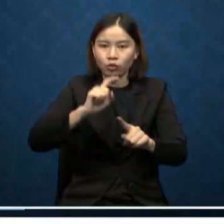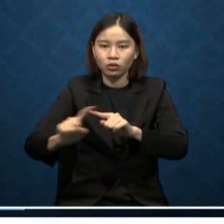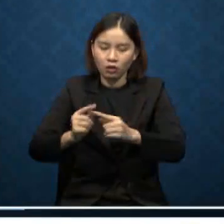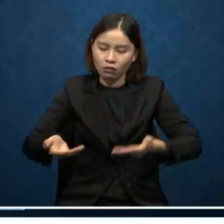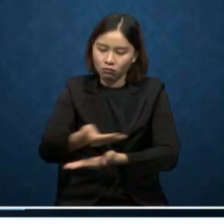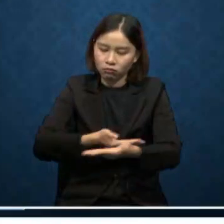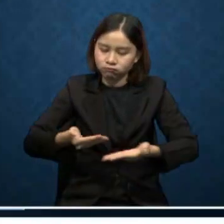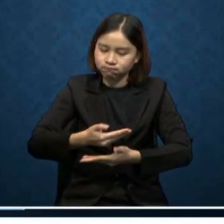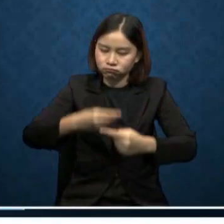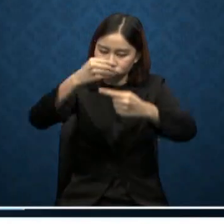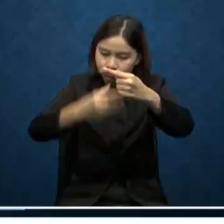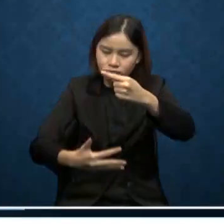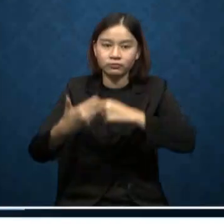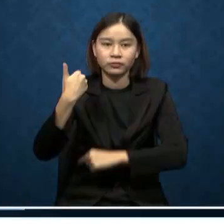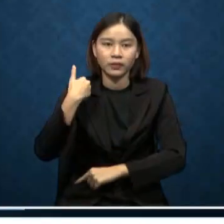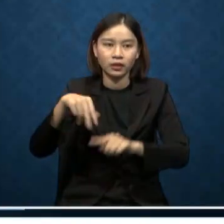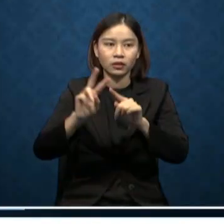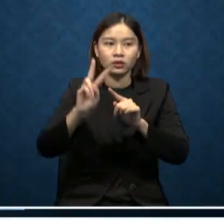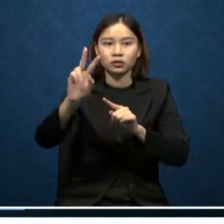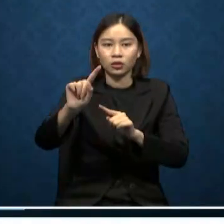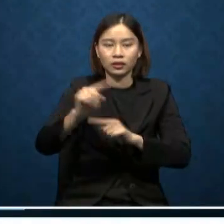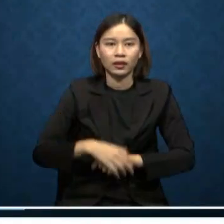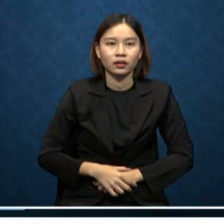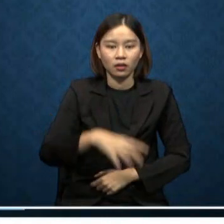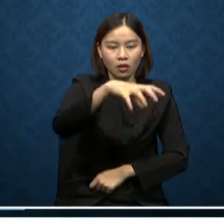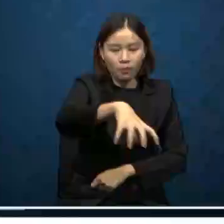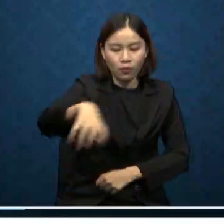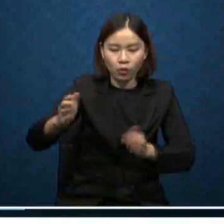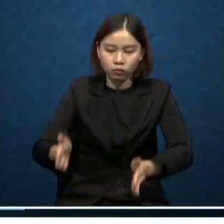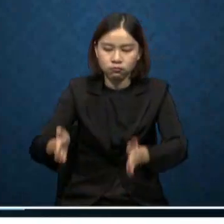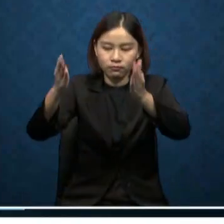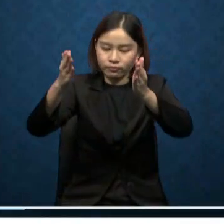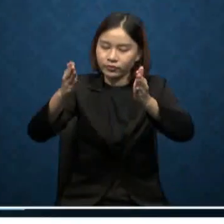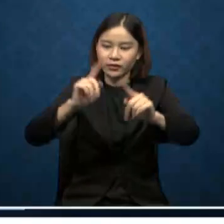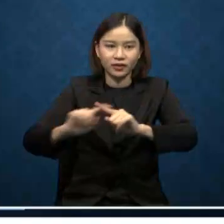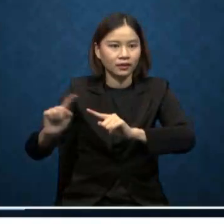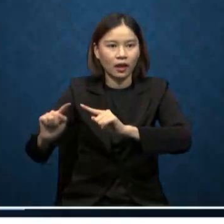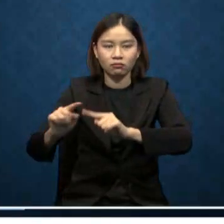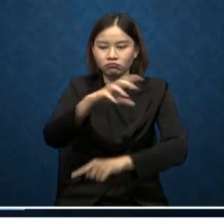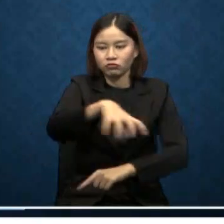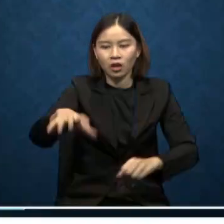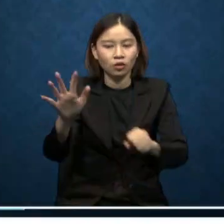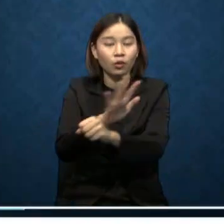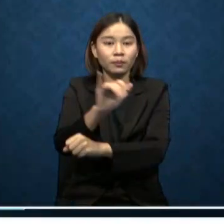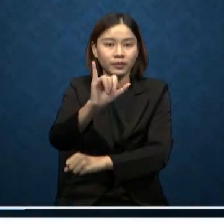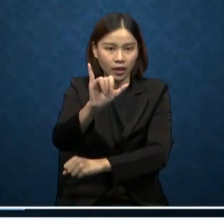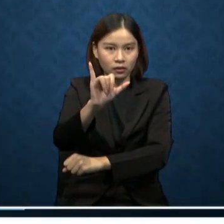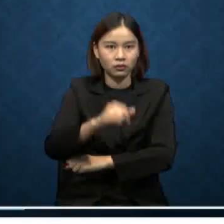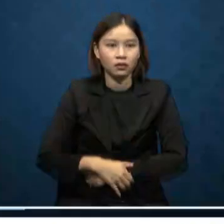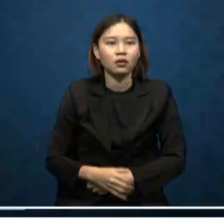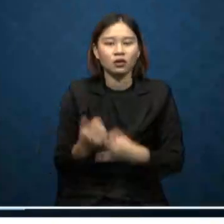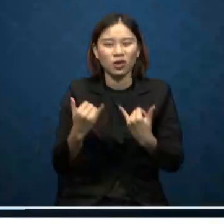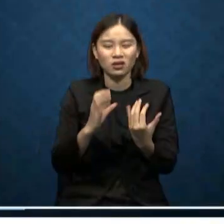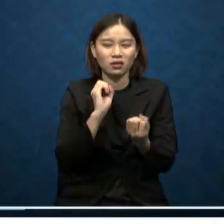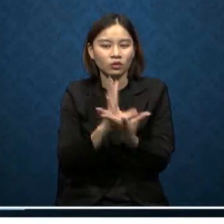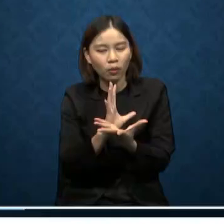ตองพิจราหลายประการข้สองการนิยามส่ปลูกสรางไม่ครอบกล่มทกสถานที่ทกประเภทก็ใหเกิดปัญหา